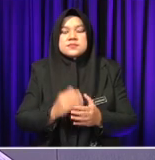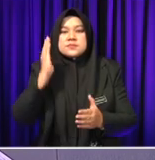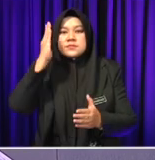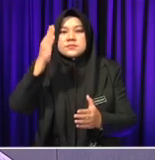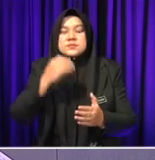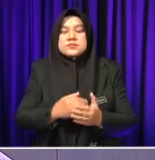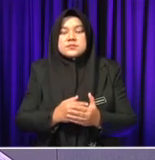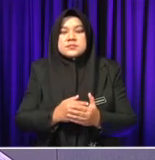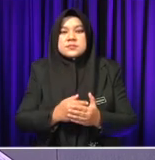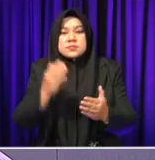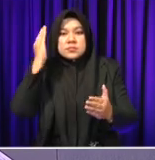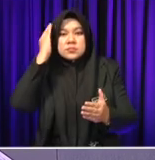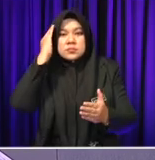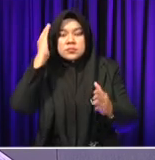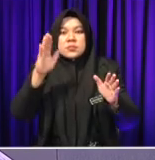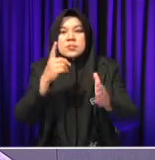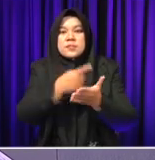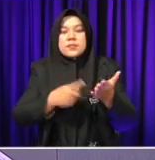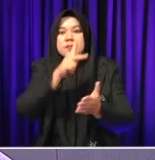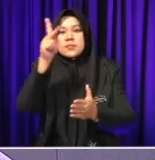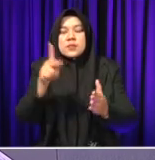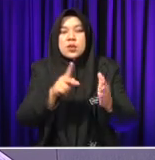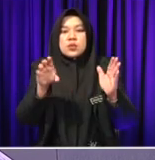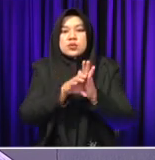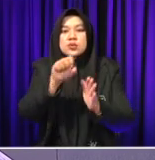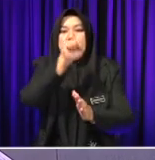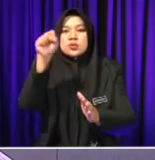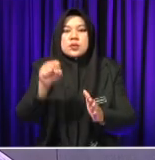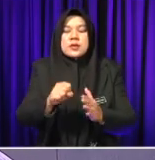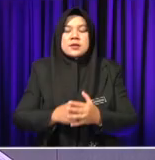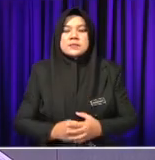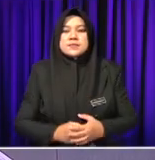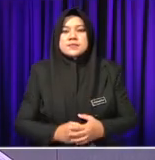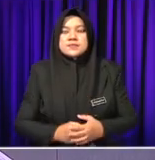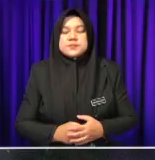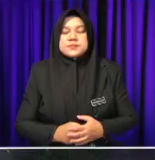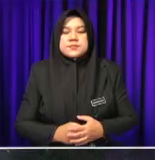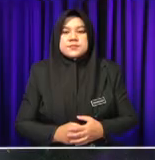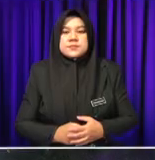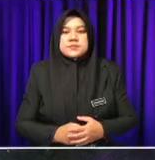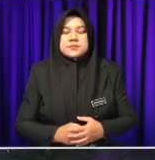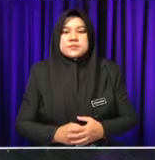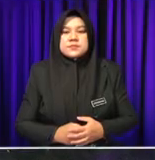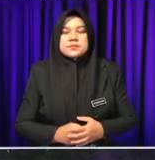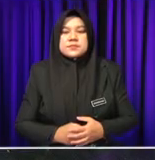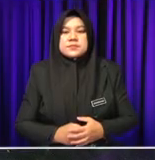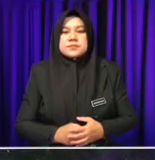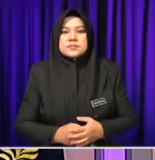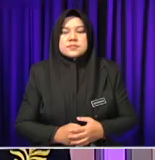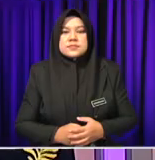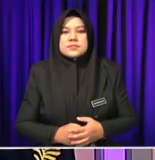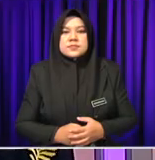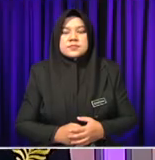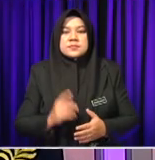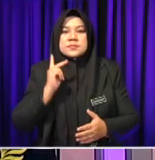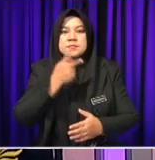latib kita nak tahu apakah soalan contoh fakta silakan Ustazah okey baiklah Terima kasih Hakim kita akan lihat